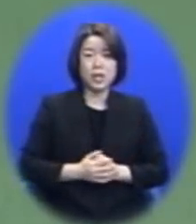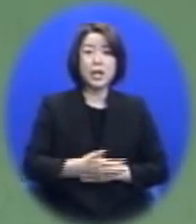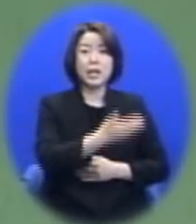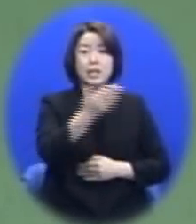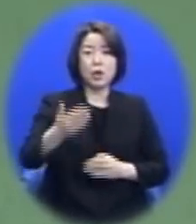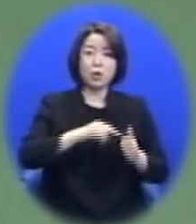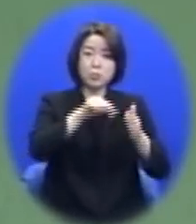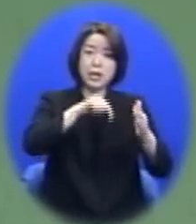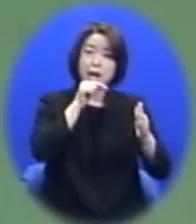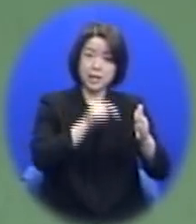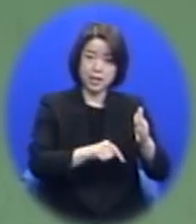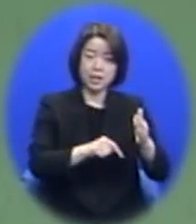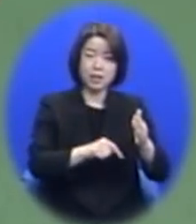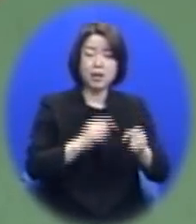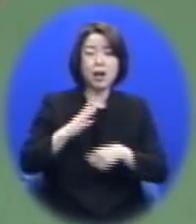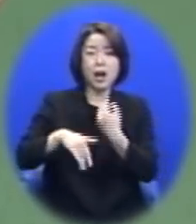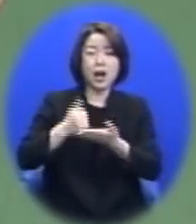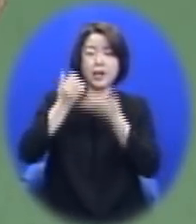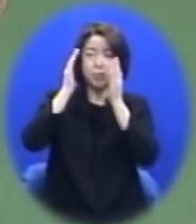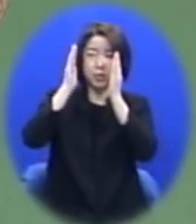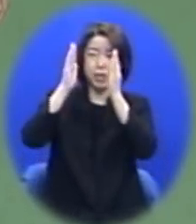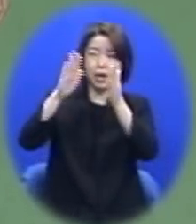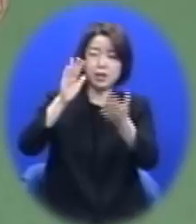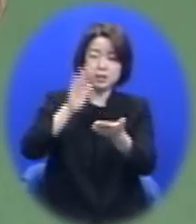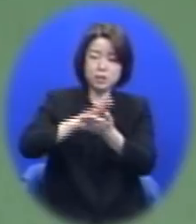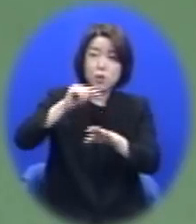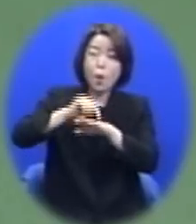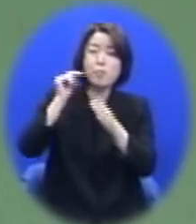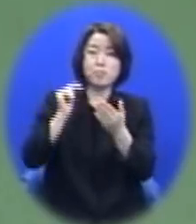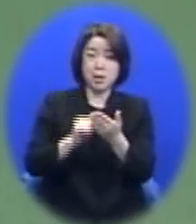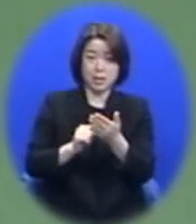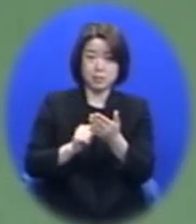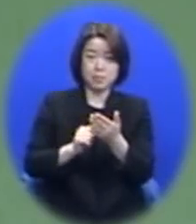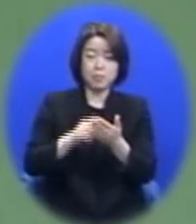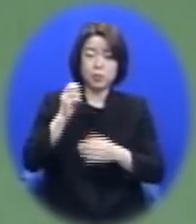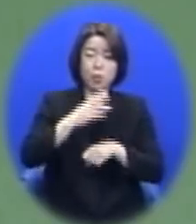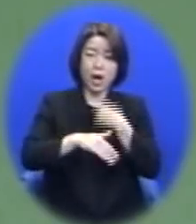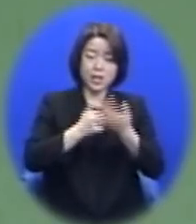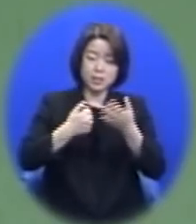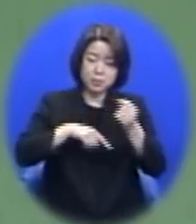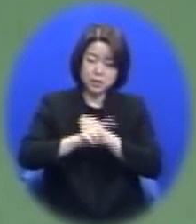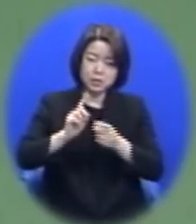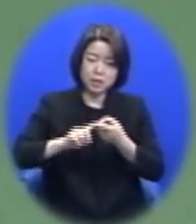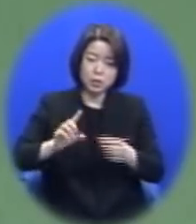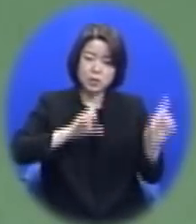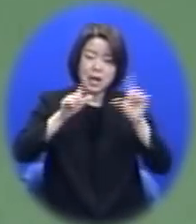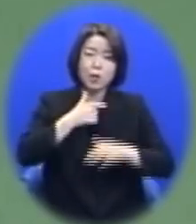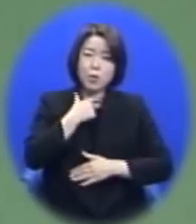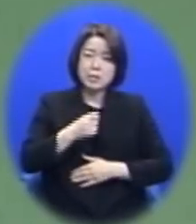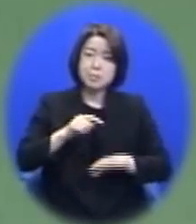안에 하나님을 향한 열망, 하나님의 뜻대로 살고 싶은 갈망,